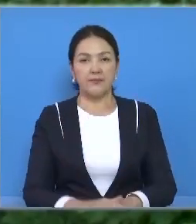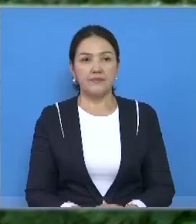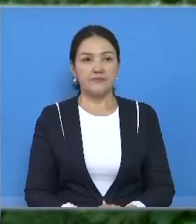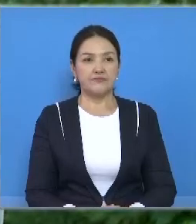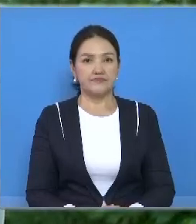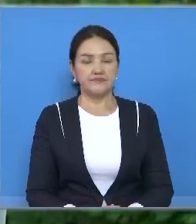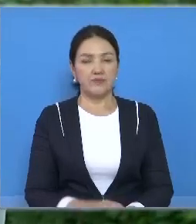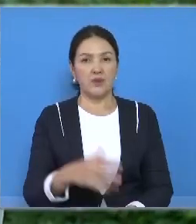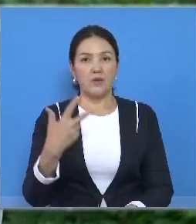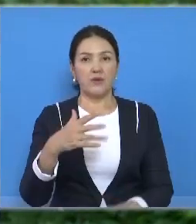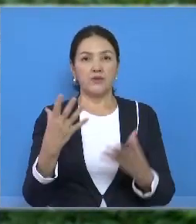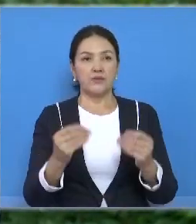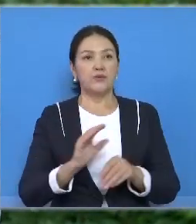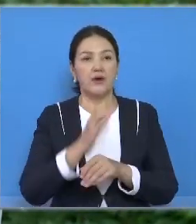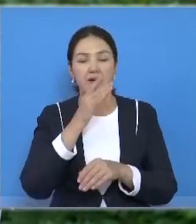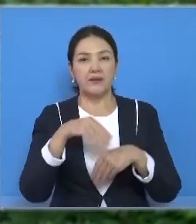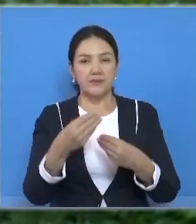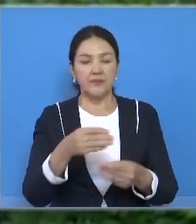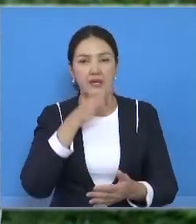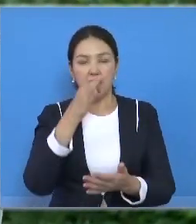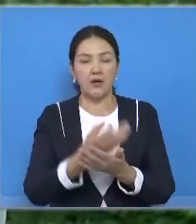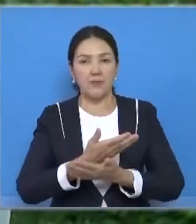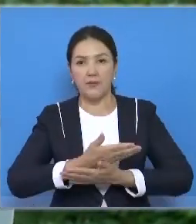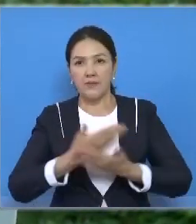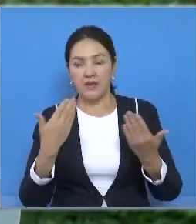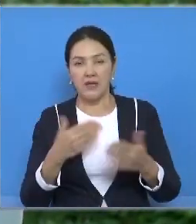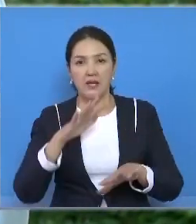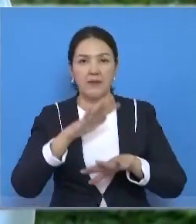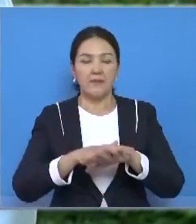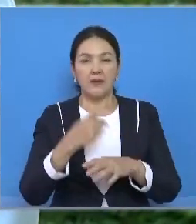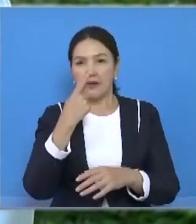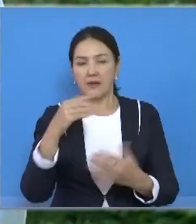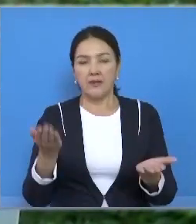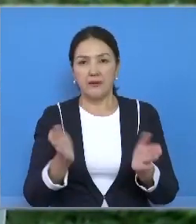Хабарламаға 30 күн уақыт беріледі, уақытында жауап бермеген жағдайда банктегі шоттары жабылады.